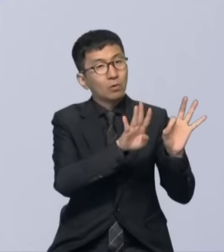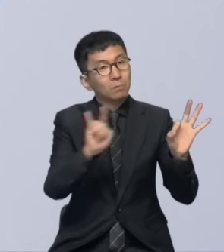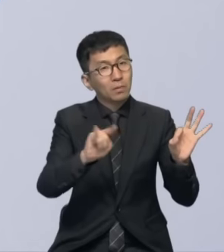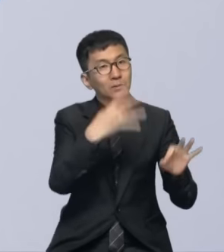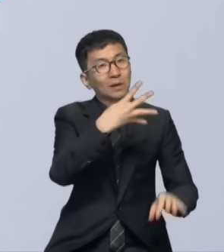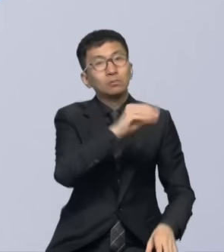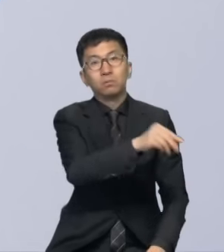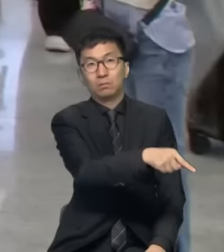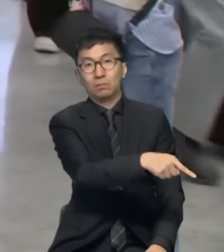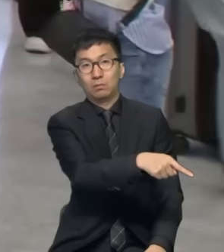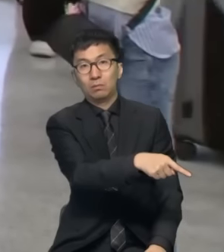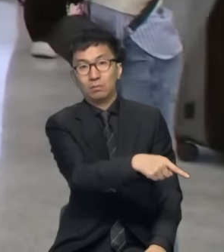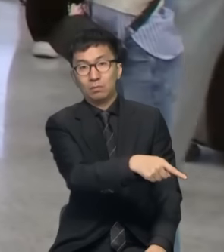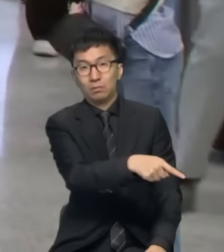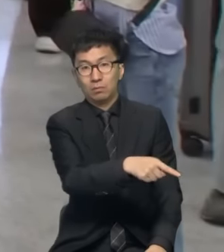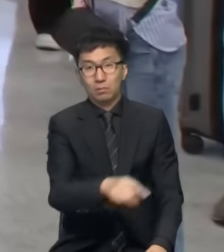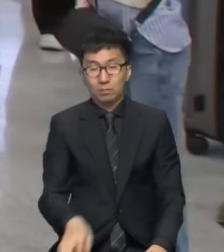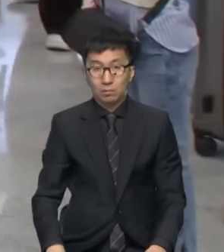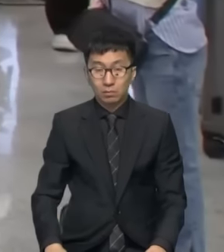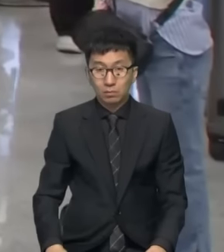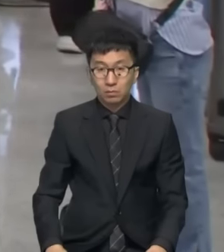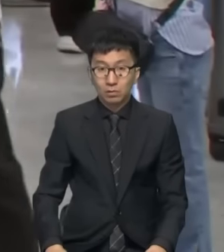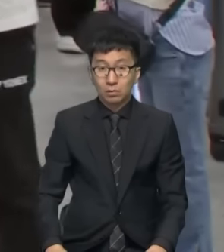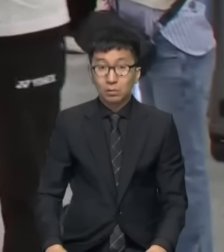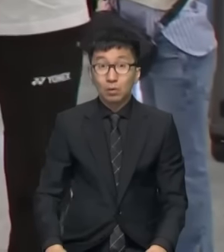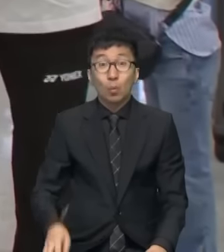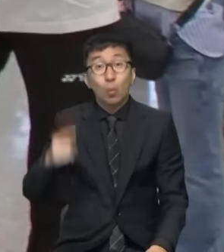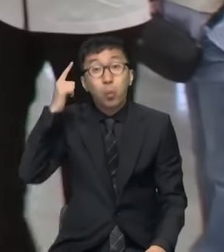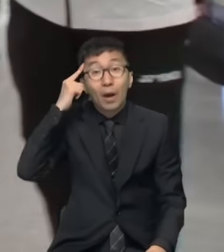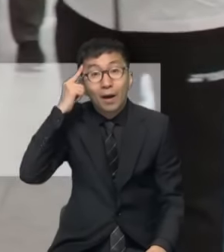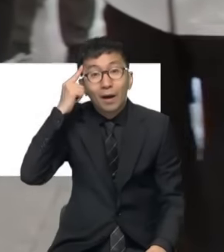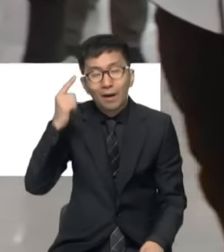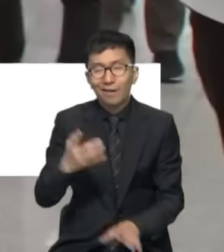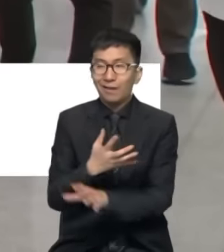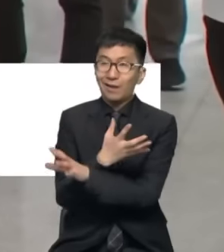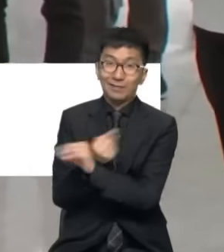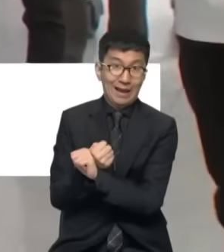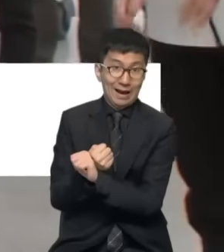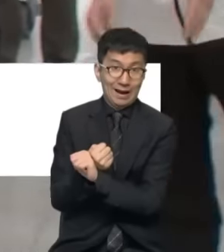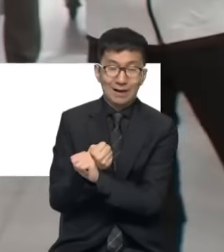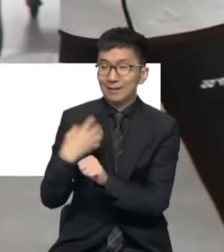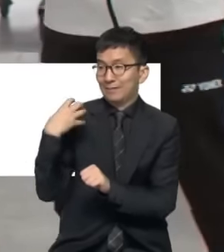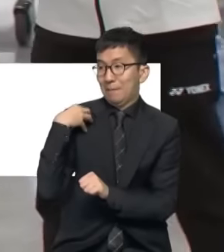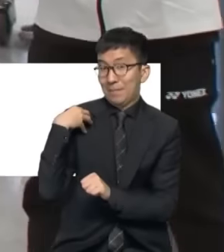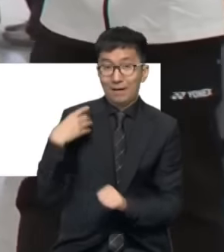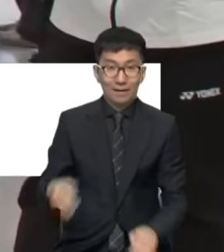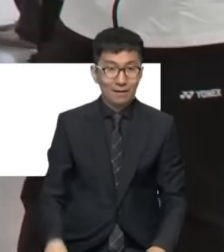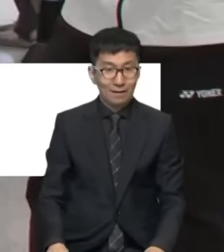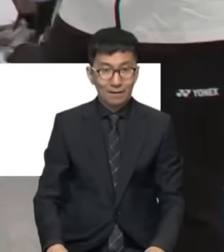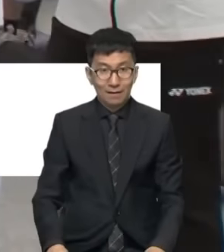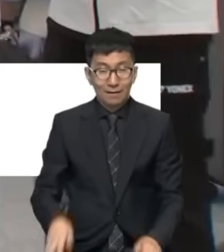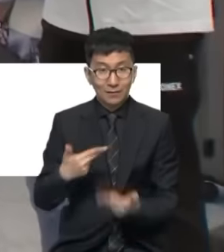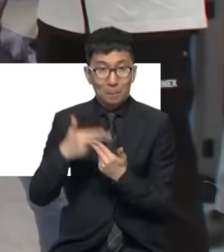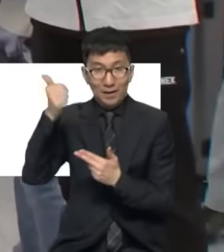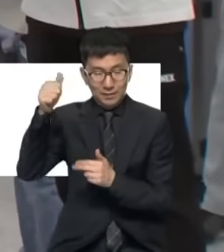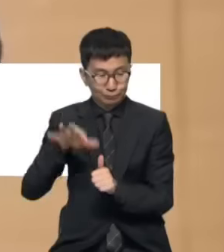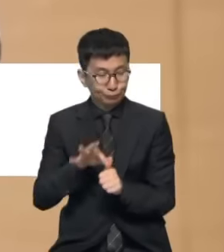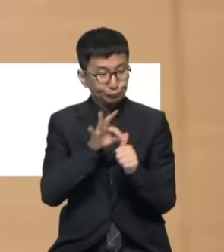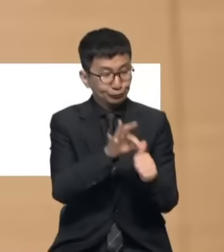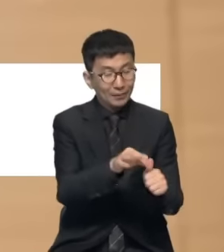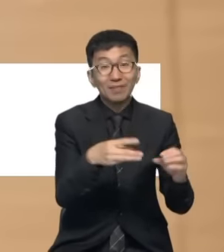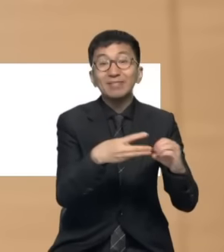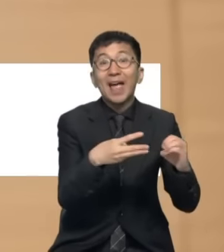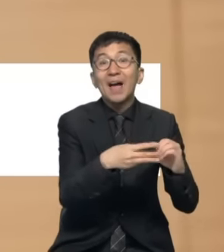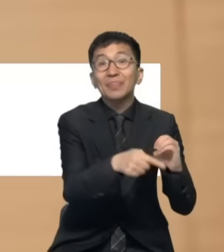눈에 띕니다. 후원 계약을 주도한 사람이 김태규 회장이 임명한 태안군 배드민턴협회 소속이라는 점,